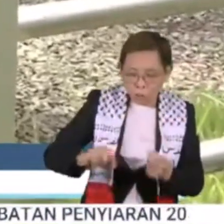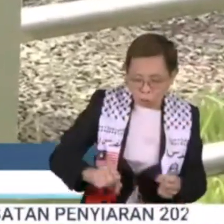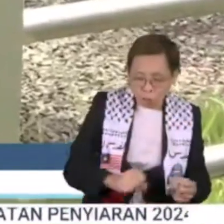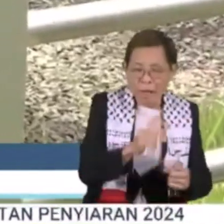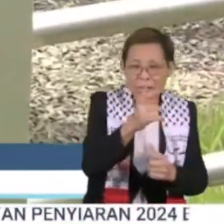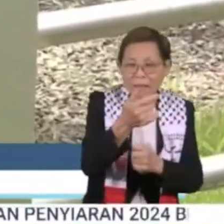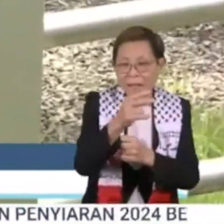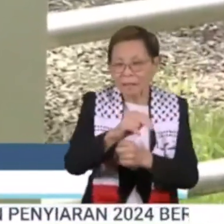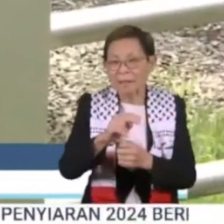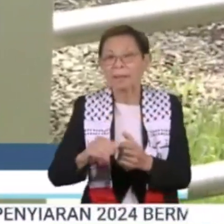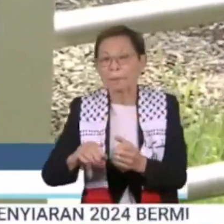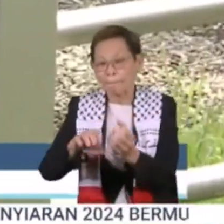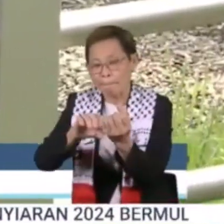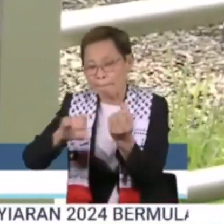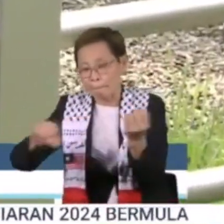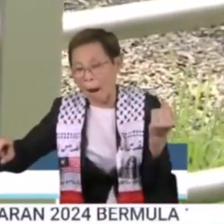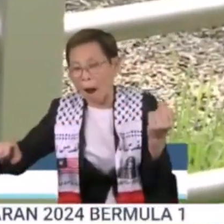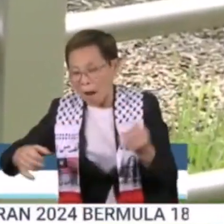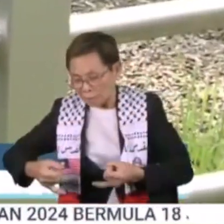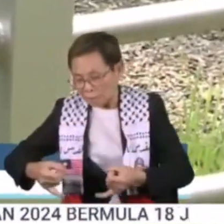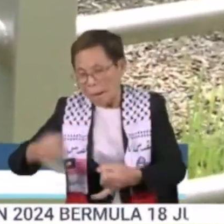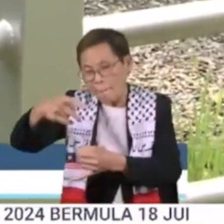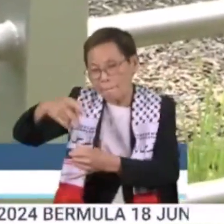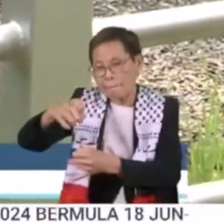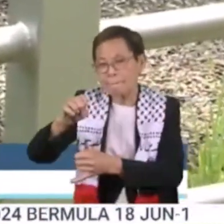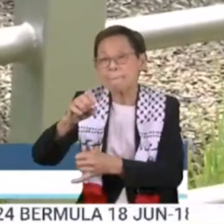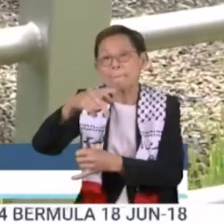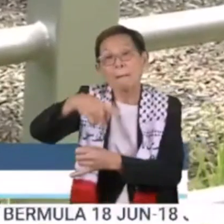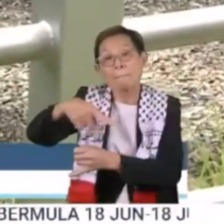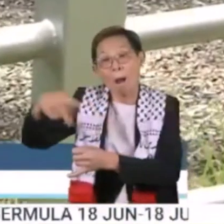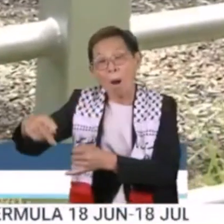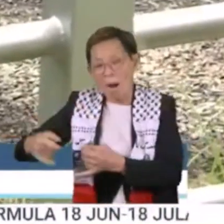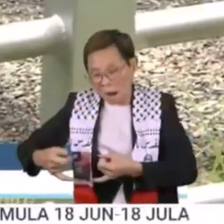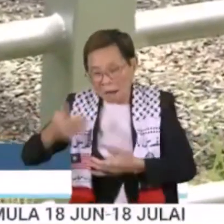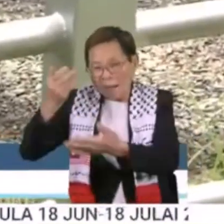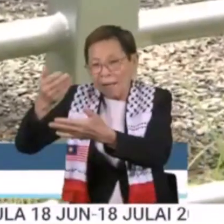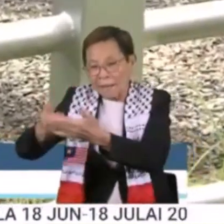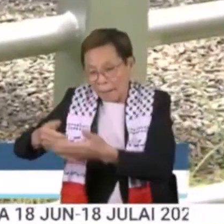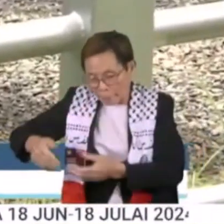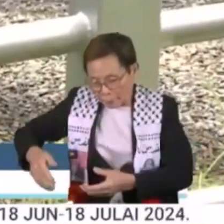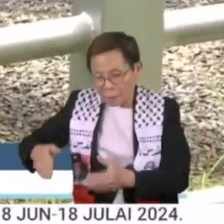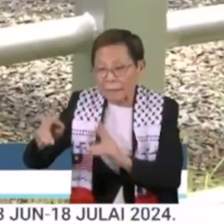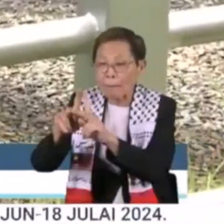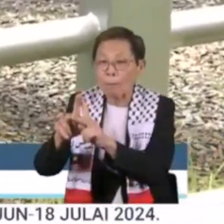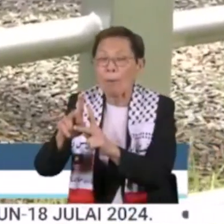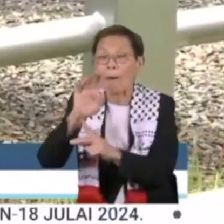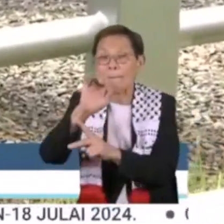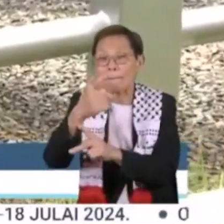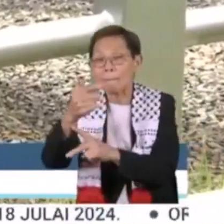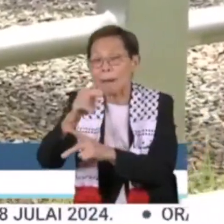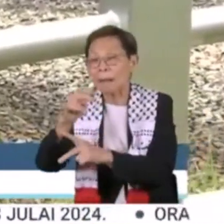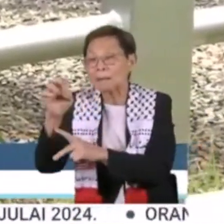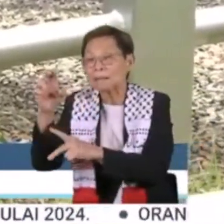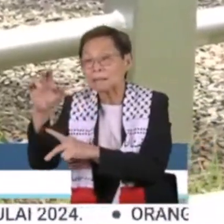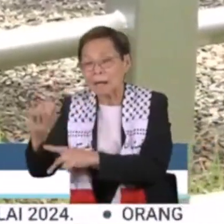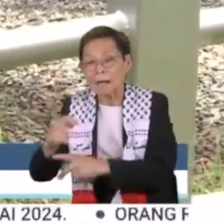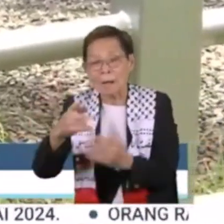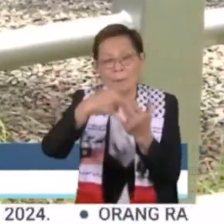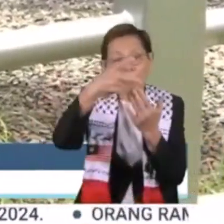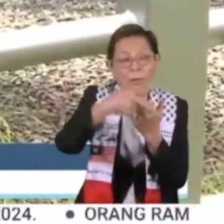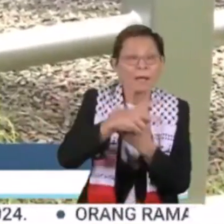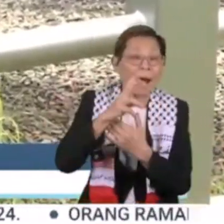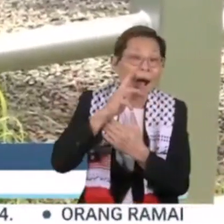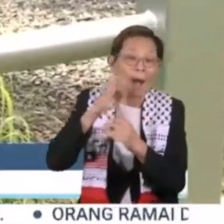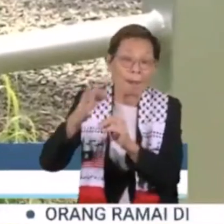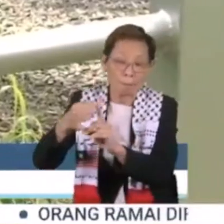Kerian dan pemasangan paip di Jalan Permatang Pau hingga ke Jalan Kampung Bagan Serai. Selain projek air Perak Pulau